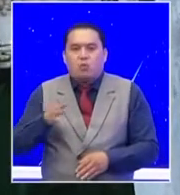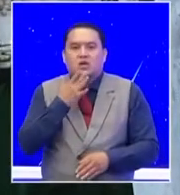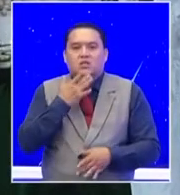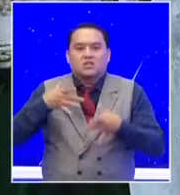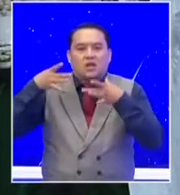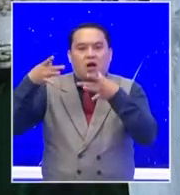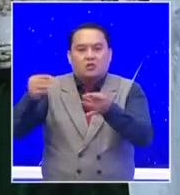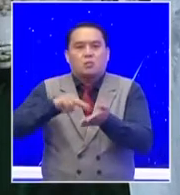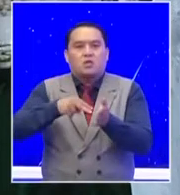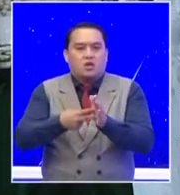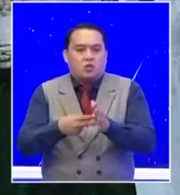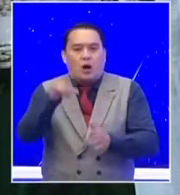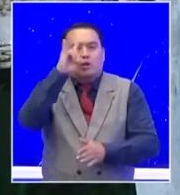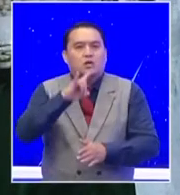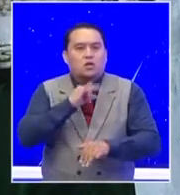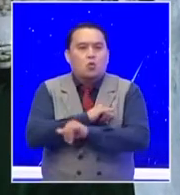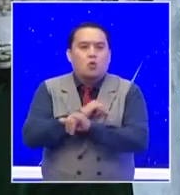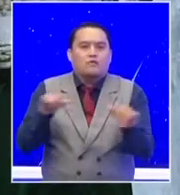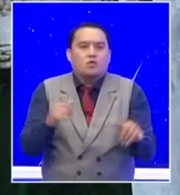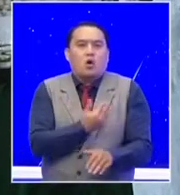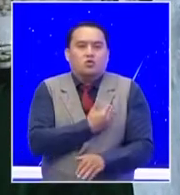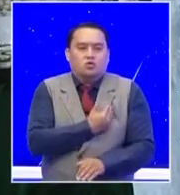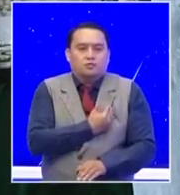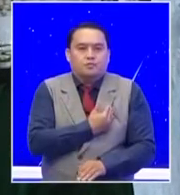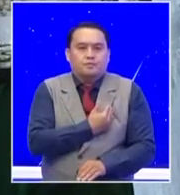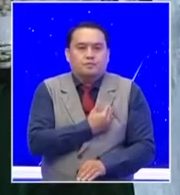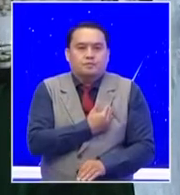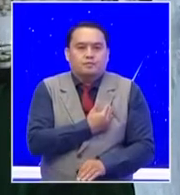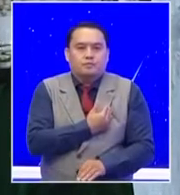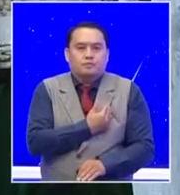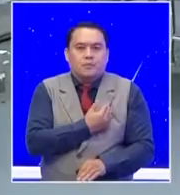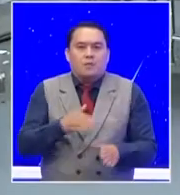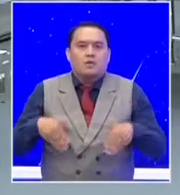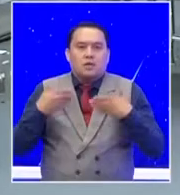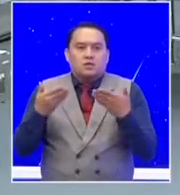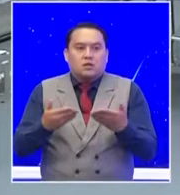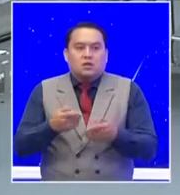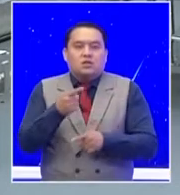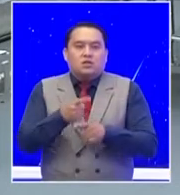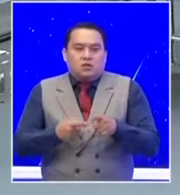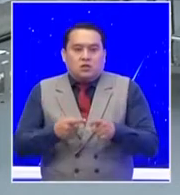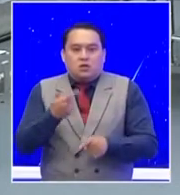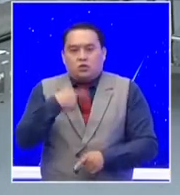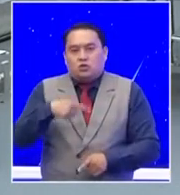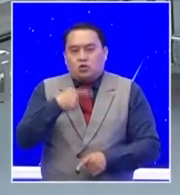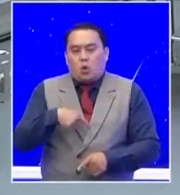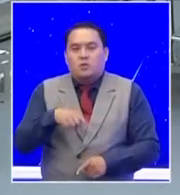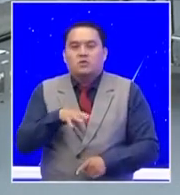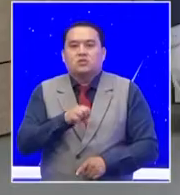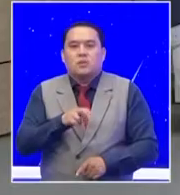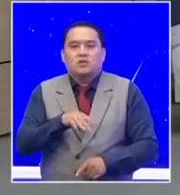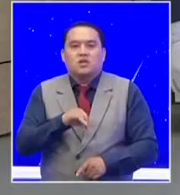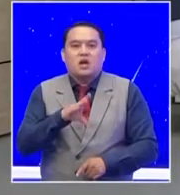Казахстану тоже расширить ассортимент, еще хотим более шире представить. Часть сырья дает собственная пасека. Львиную